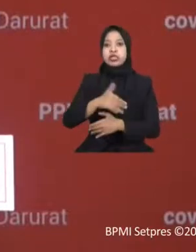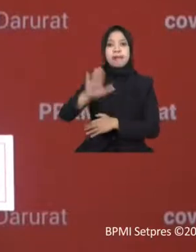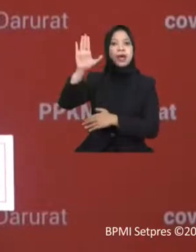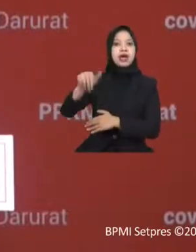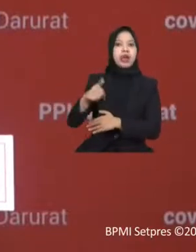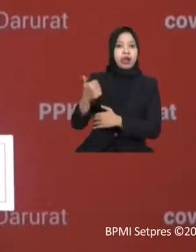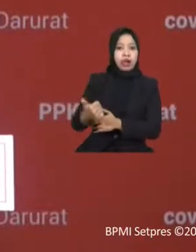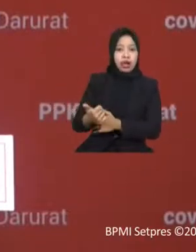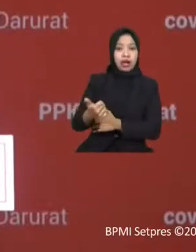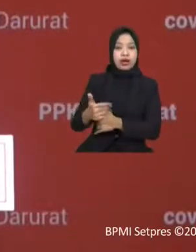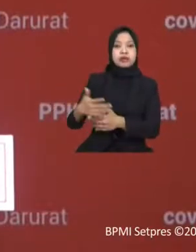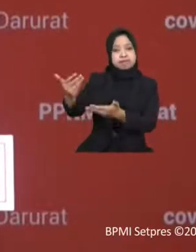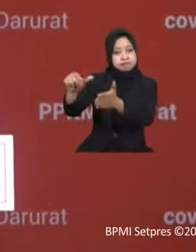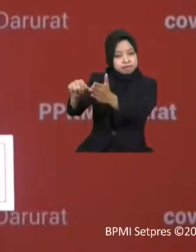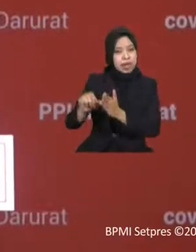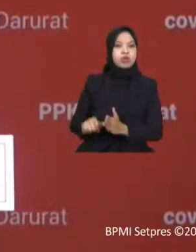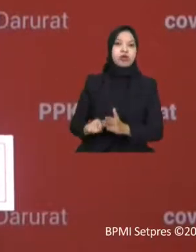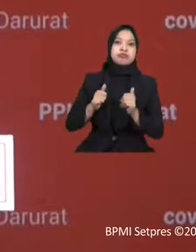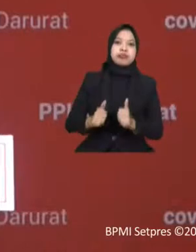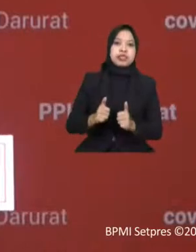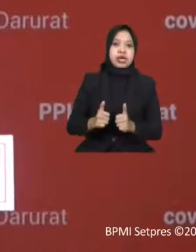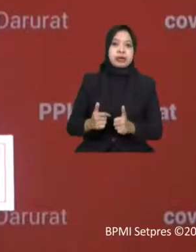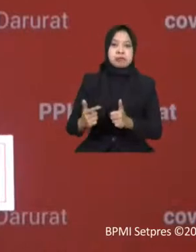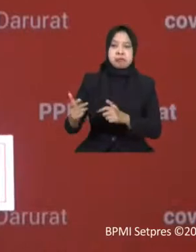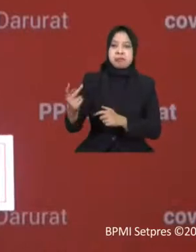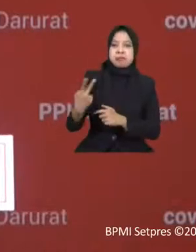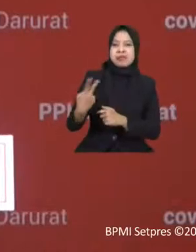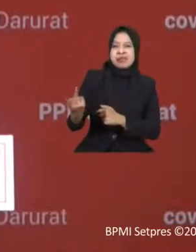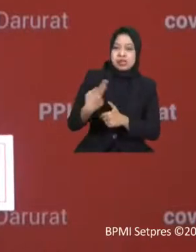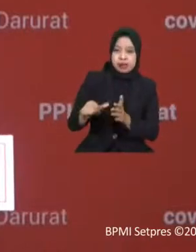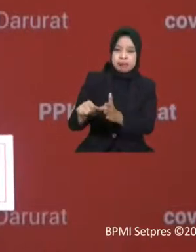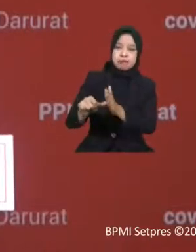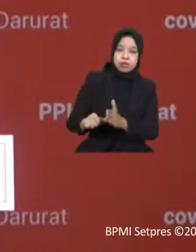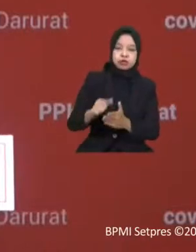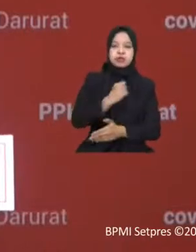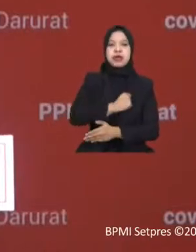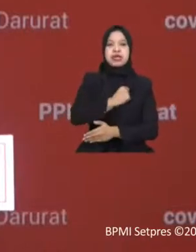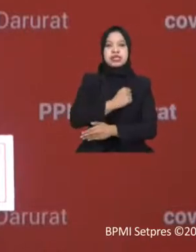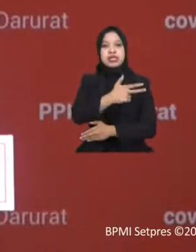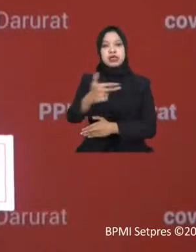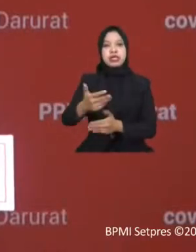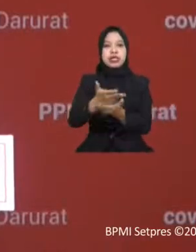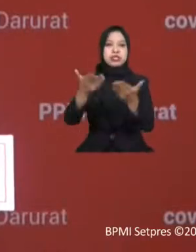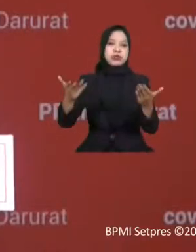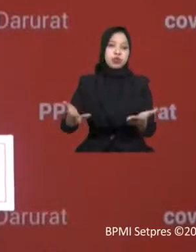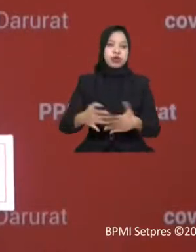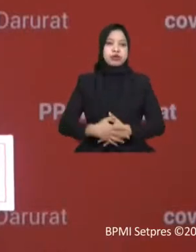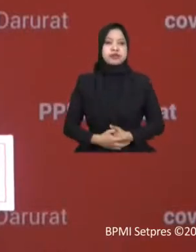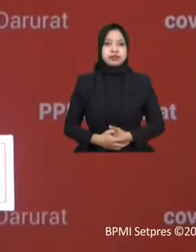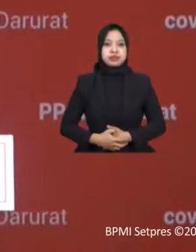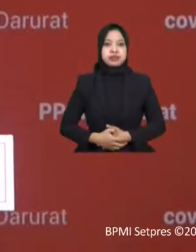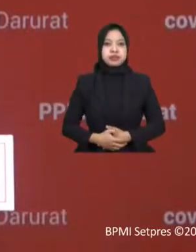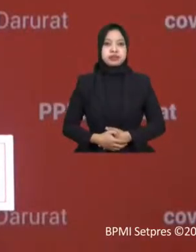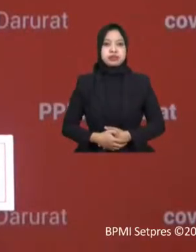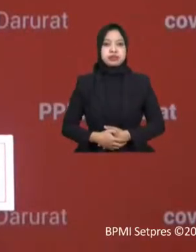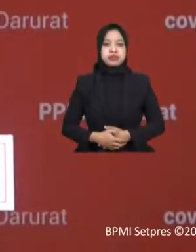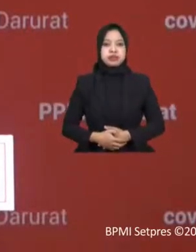tapi dan sumbangsih Anda kepada sesama saudara sebangsa kami nantikan